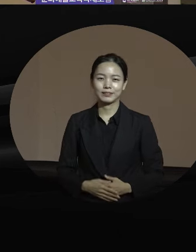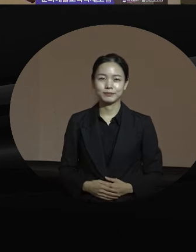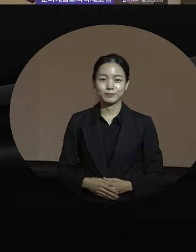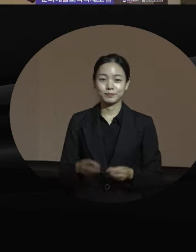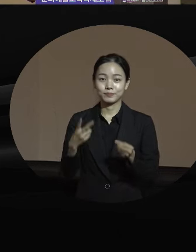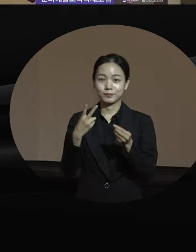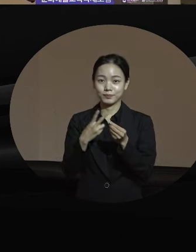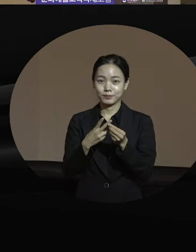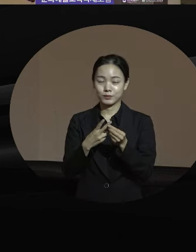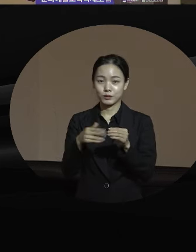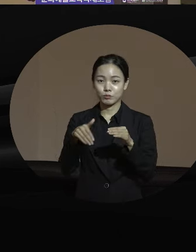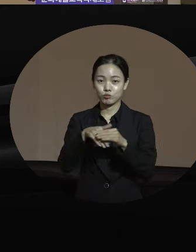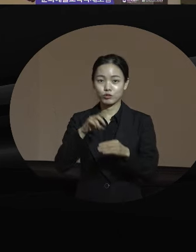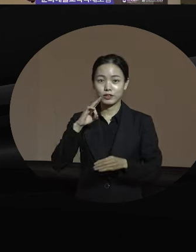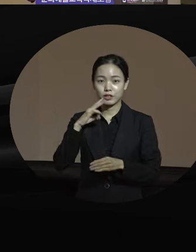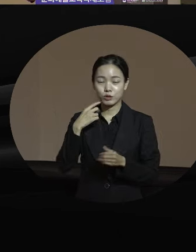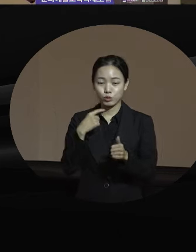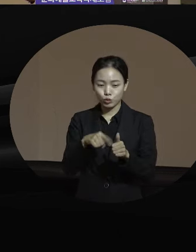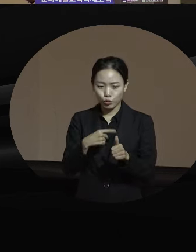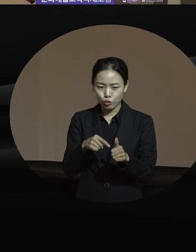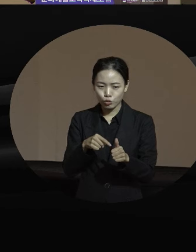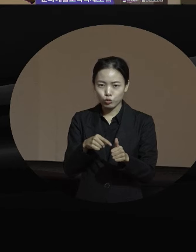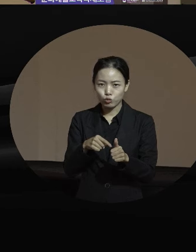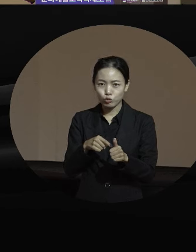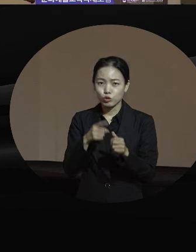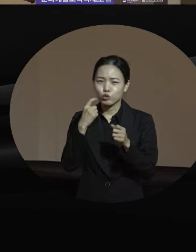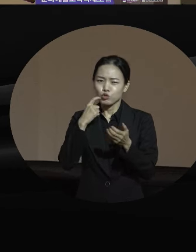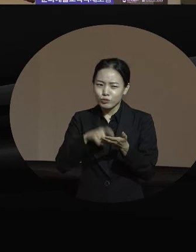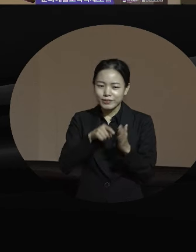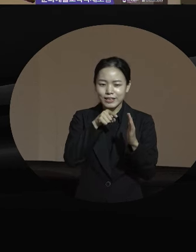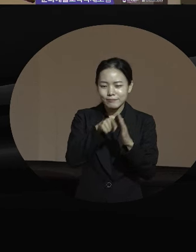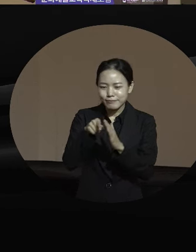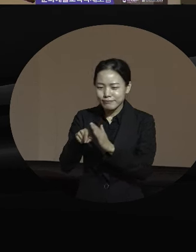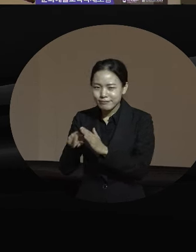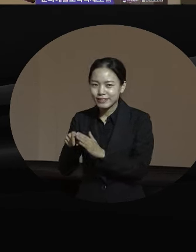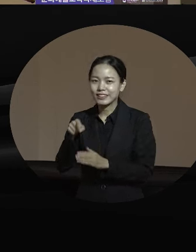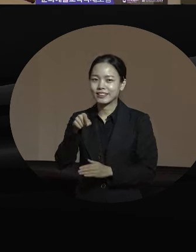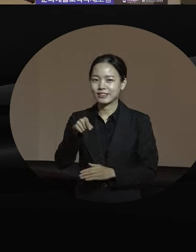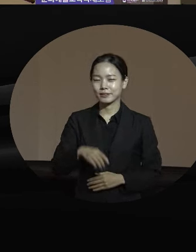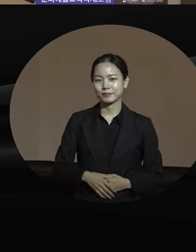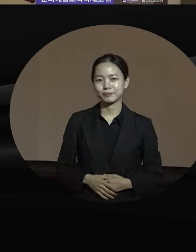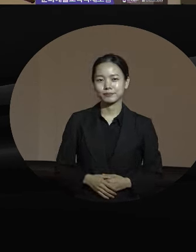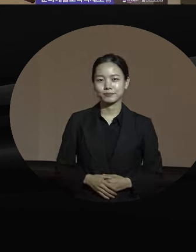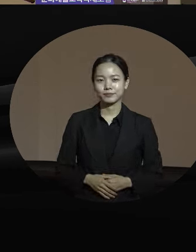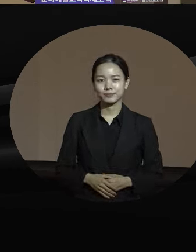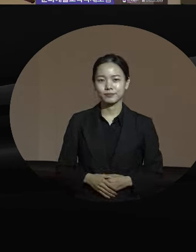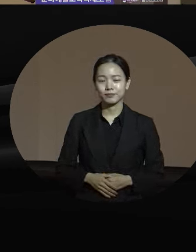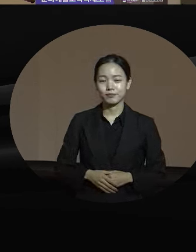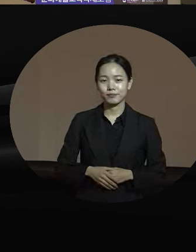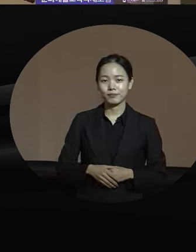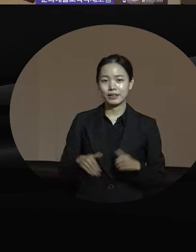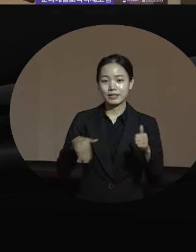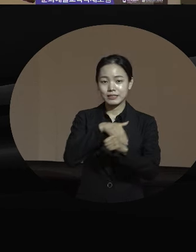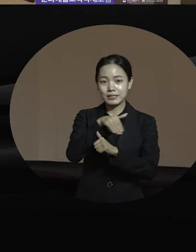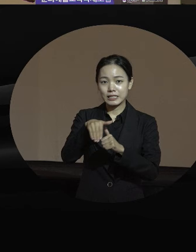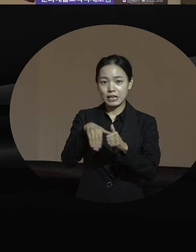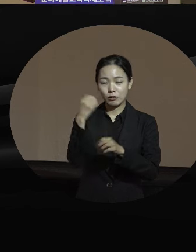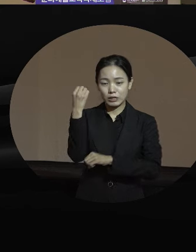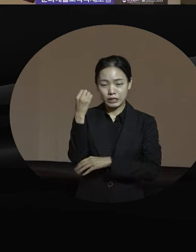두 번째는 문화예술 교육의 물리적인 접근성입니다. 표에서 보시는 것처럼 생활기반시설,